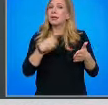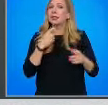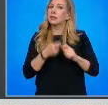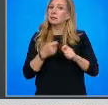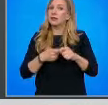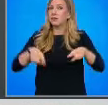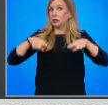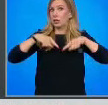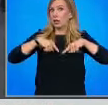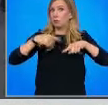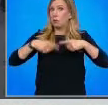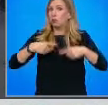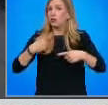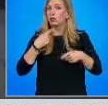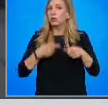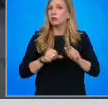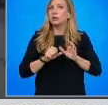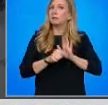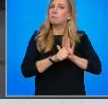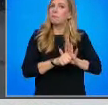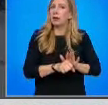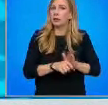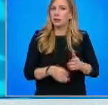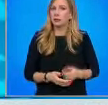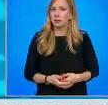досъдебни производства, с които да бъдат притискани.